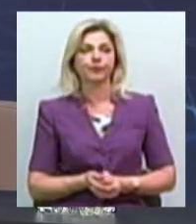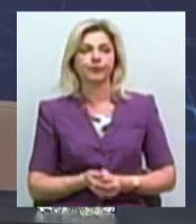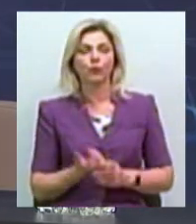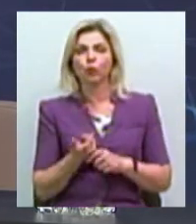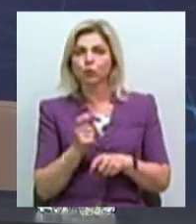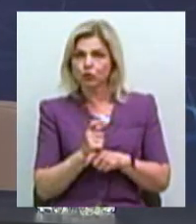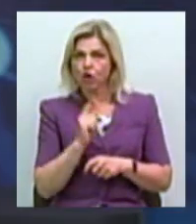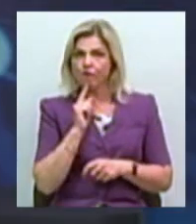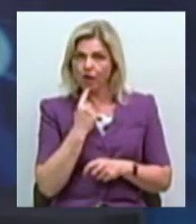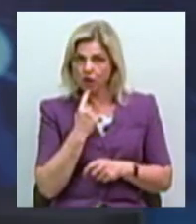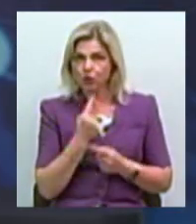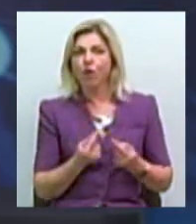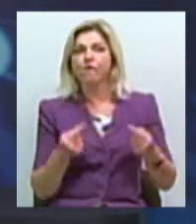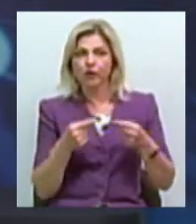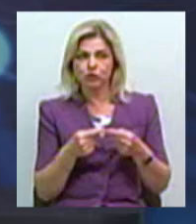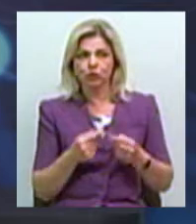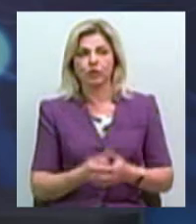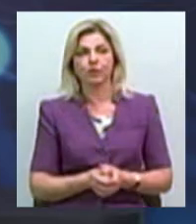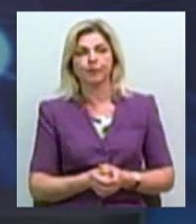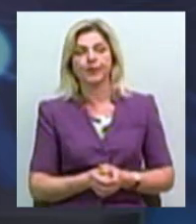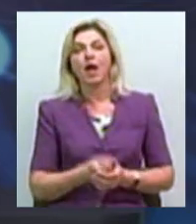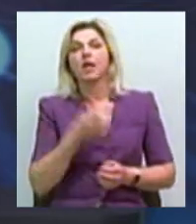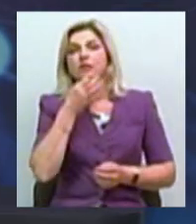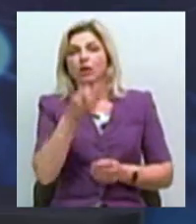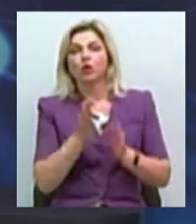важко визначити, так, ще. А так, скажіть, будь